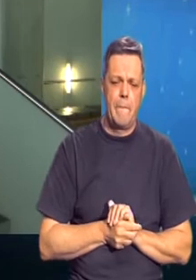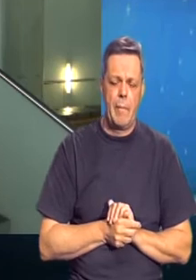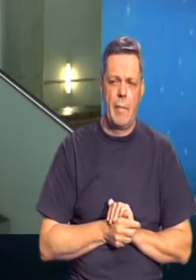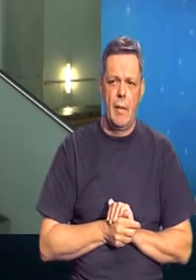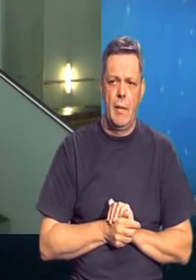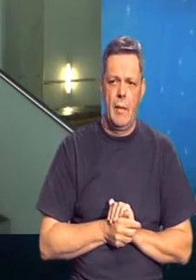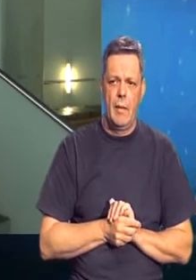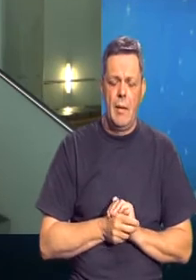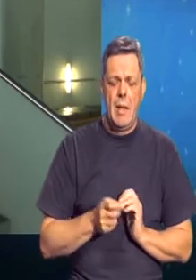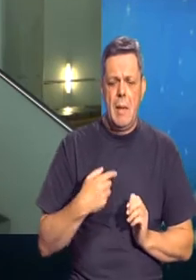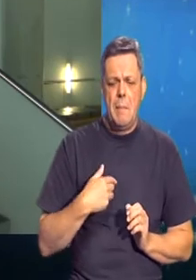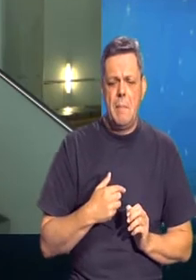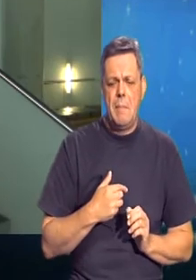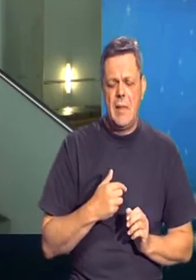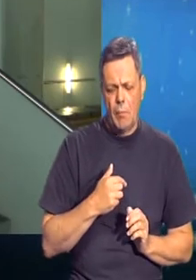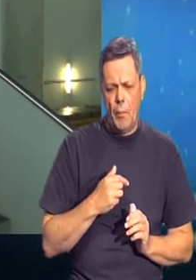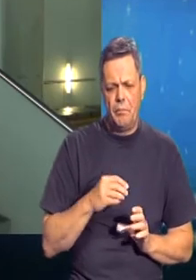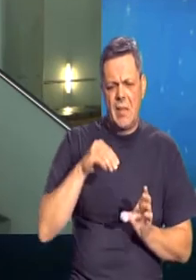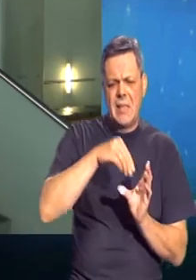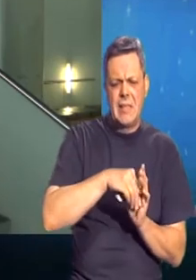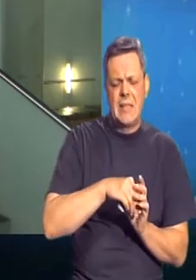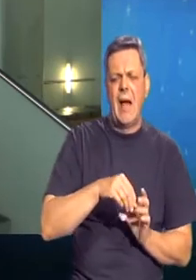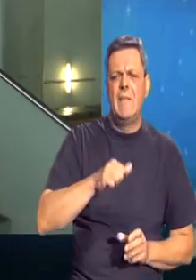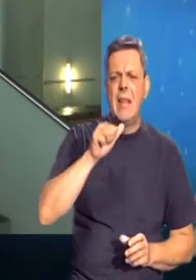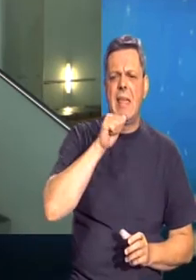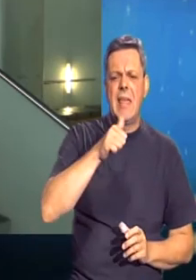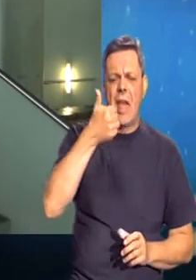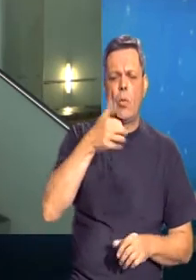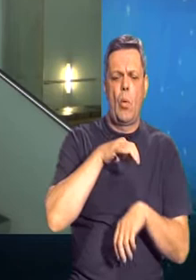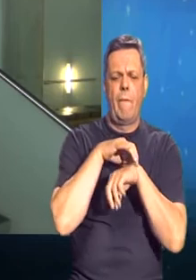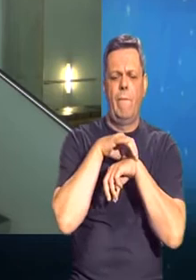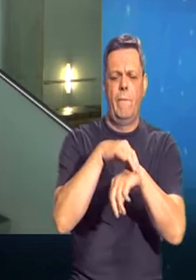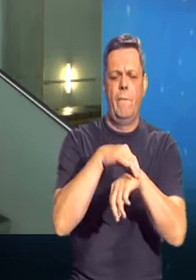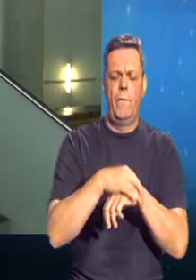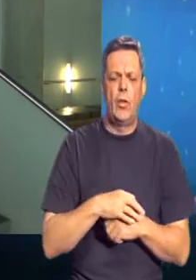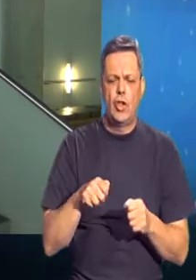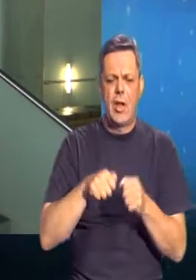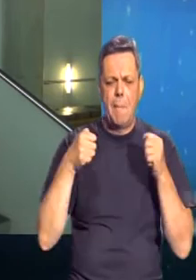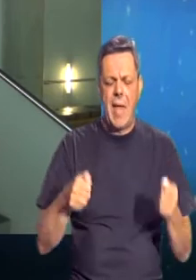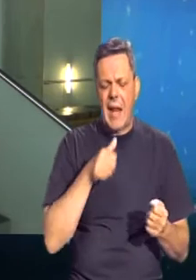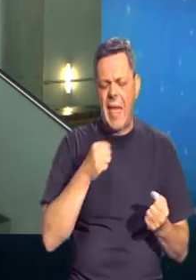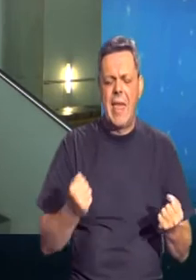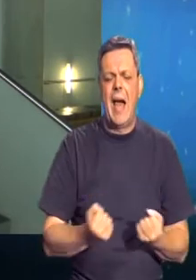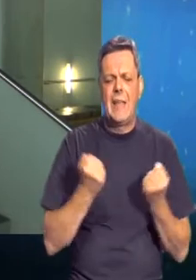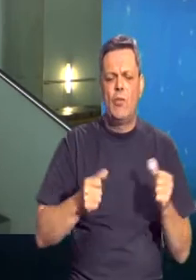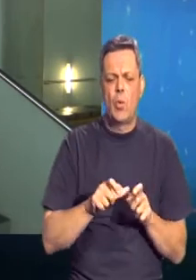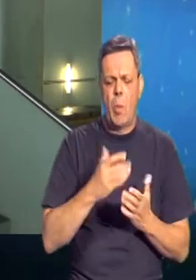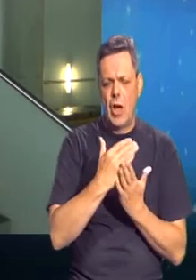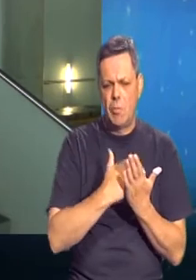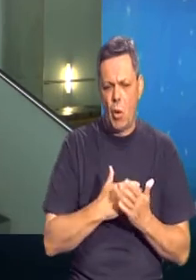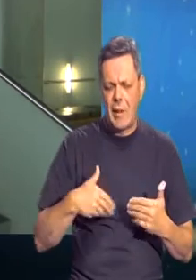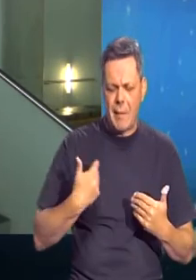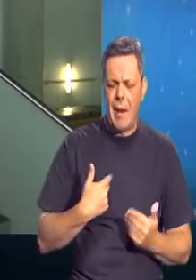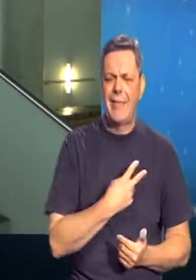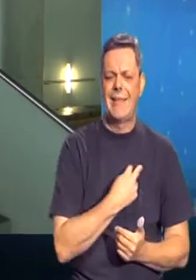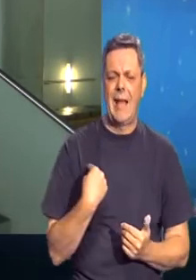toga. Mi smo stavili i jednu od vodećih zapravo mjera i aktivnosti u naš program za